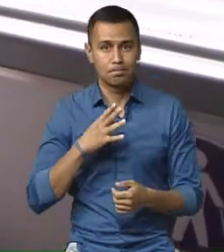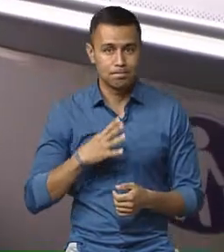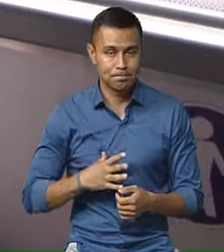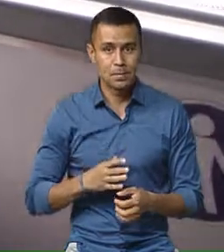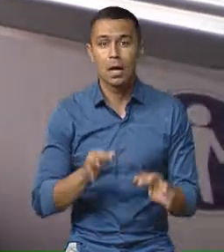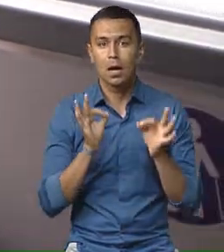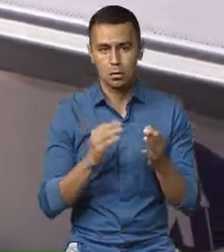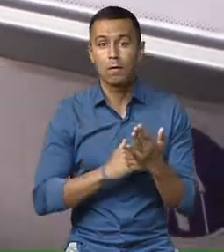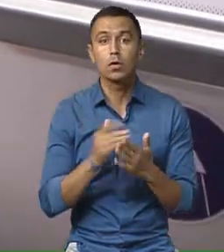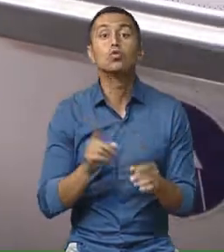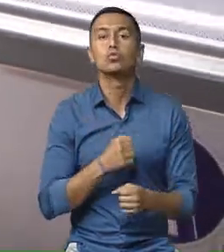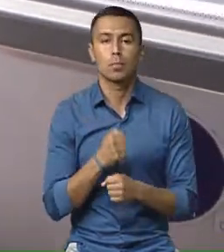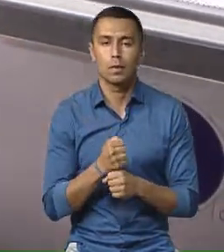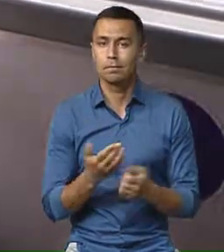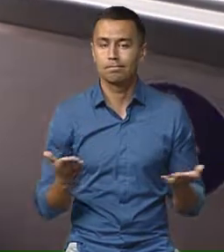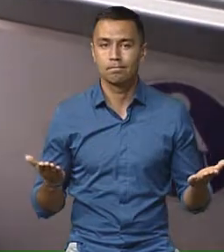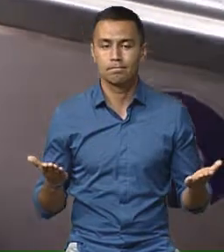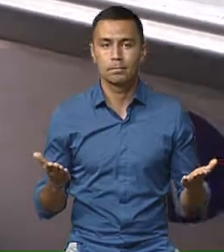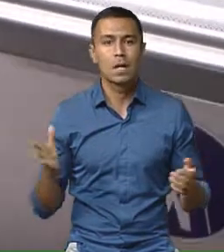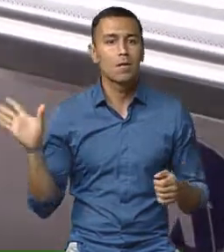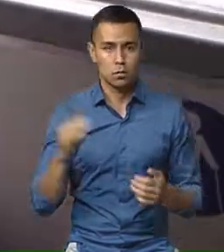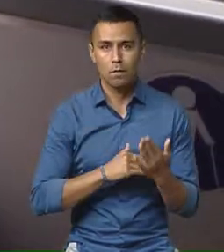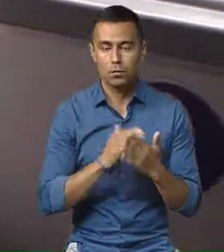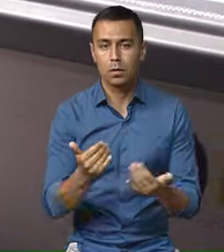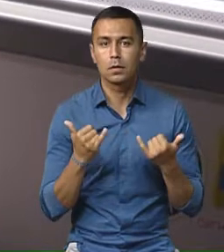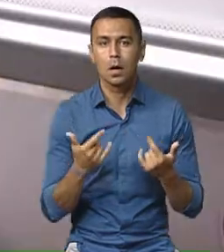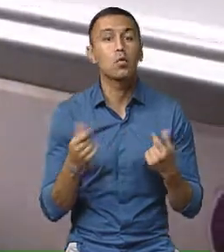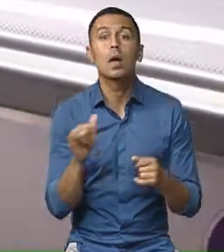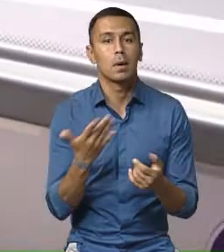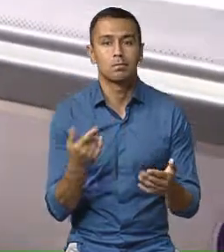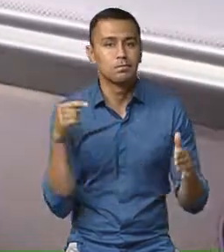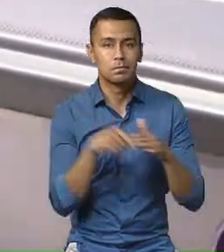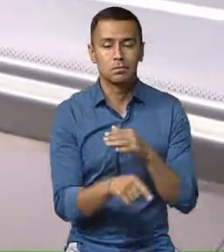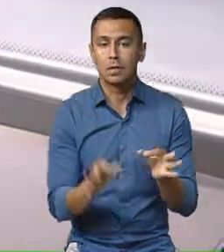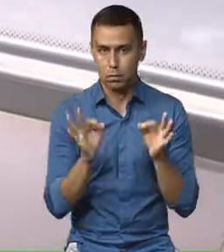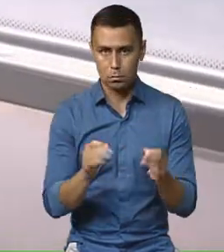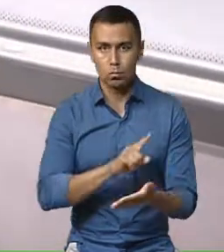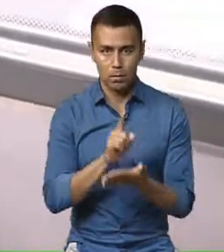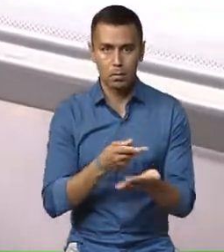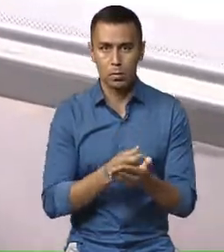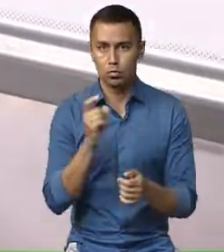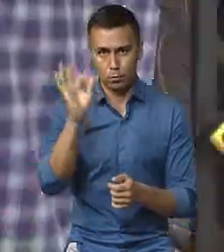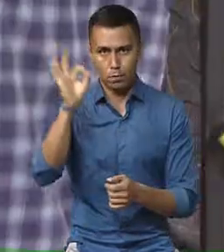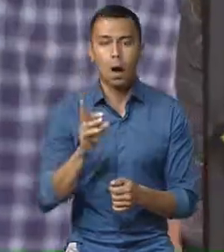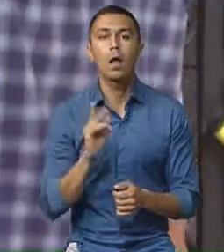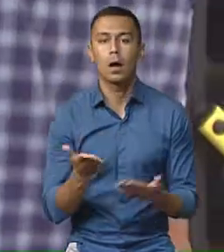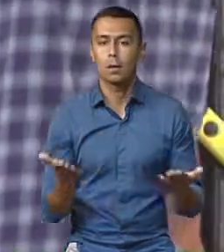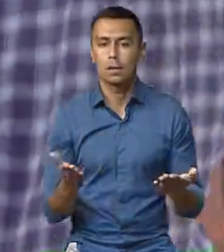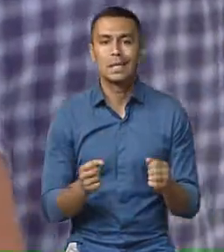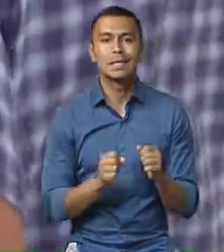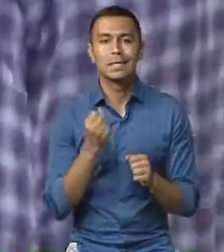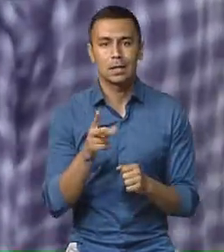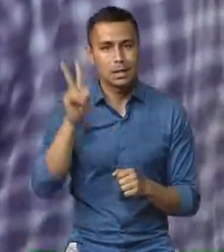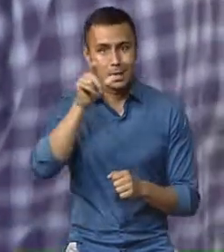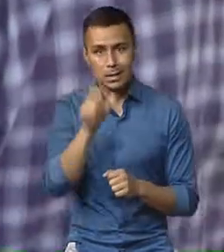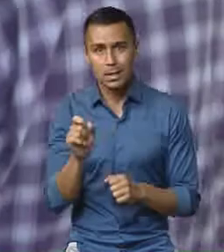Звісно, високий, якщо так. Все високе, зараз теми дінемся. Звісно, повинні платити, 100% боявши. Із 13